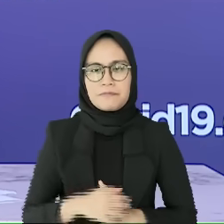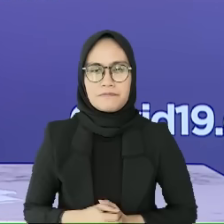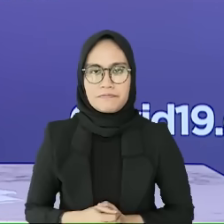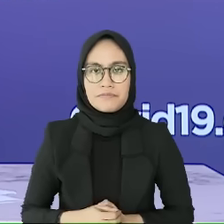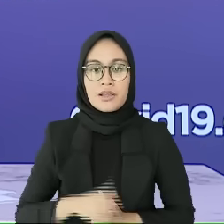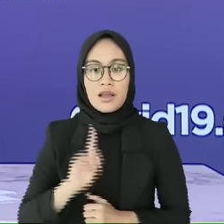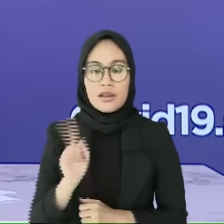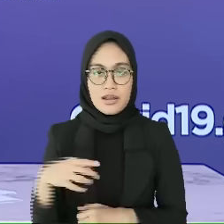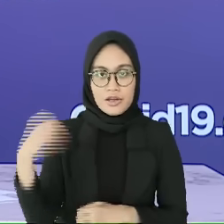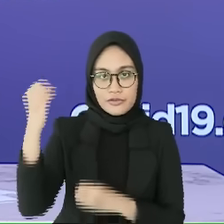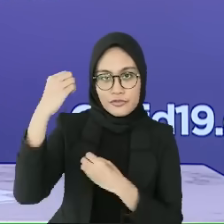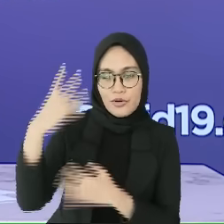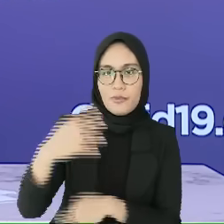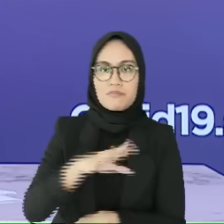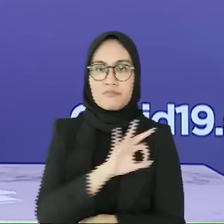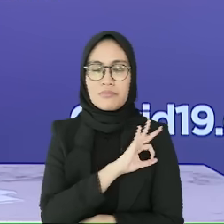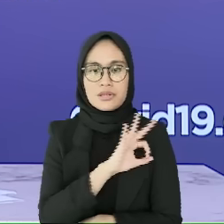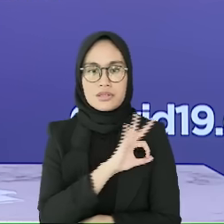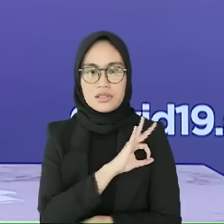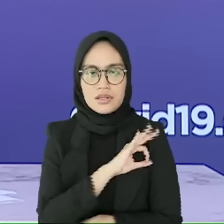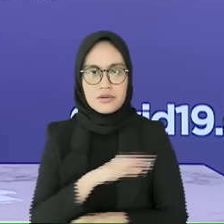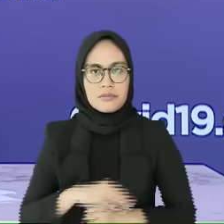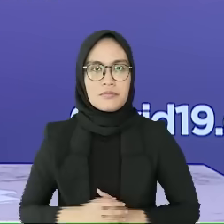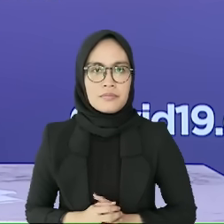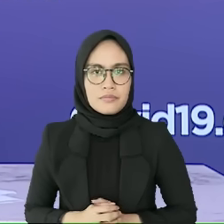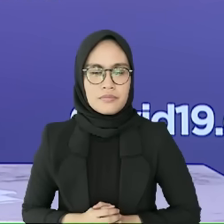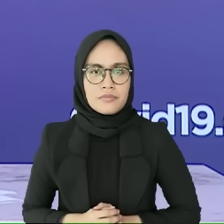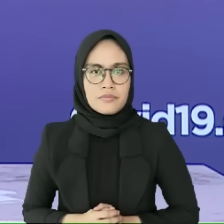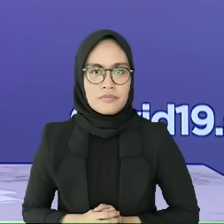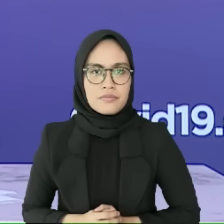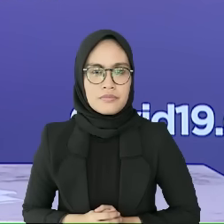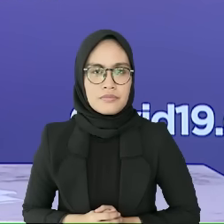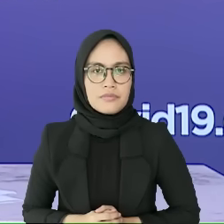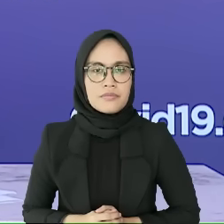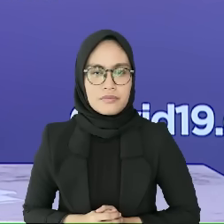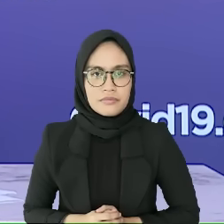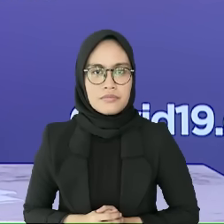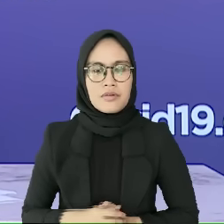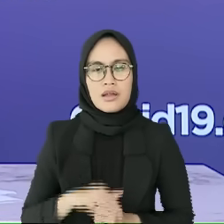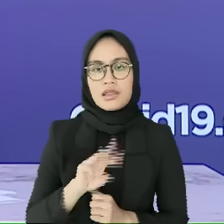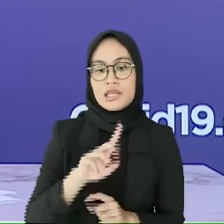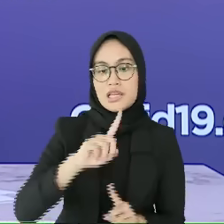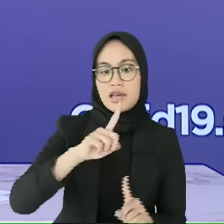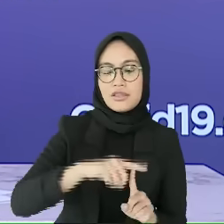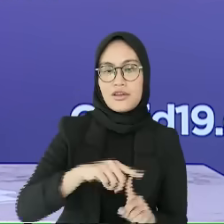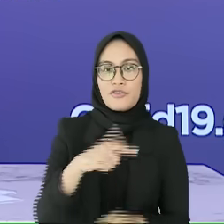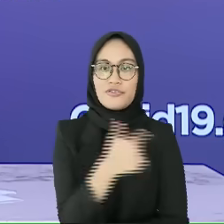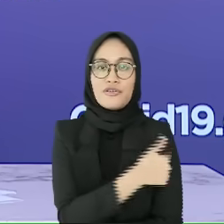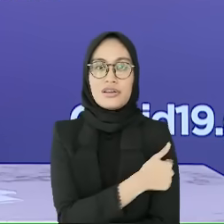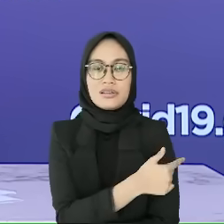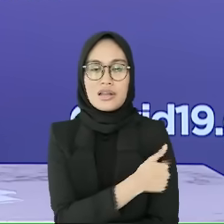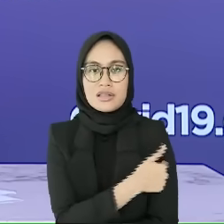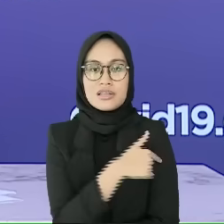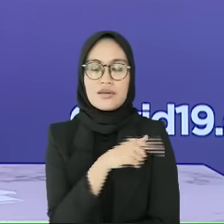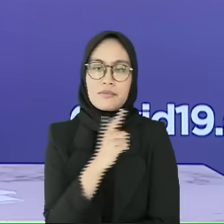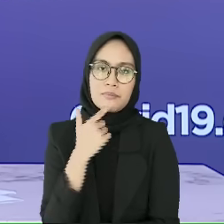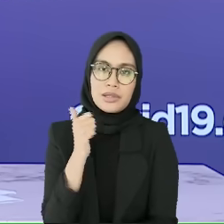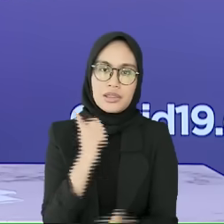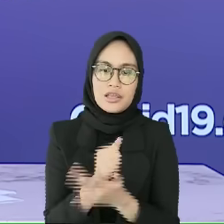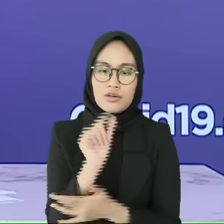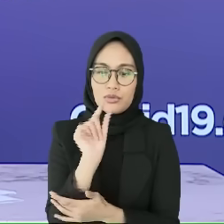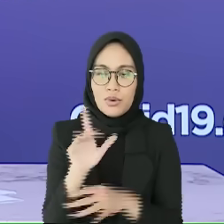Presiden untuk memprioritaskan upaya pengendalian utama, yaitu 3M, 3T, vaksinasi, adalah bentuk